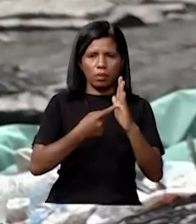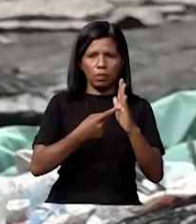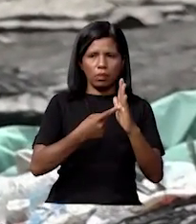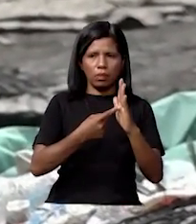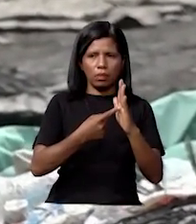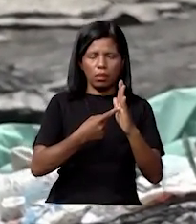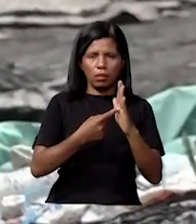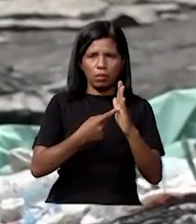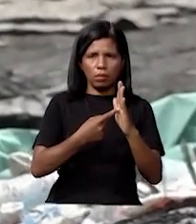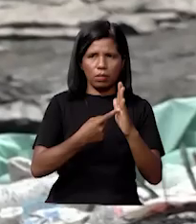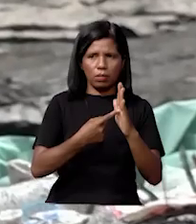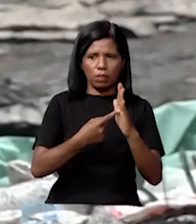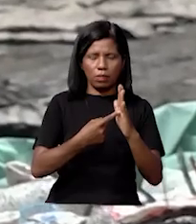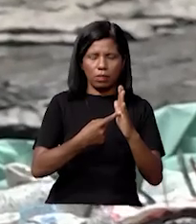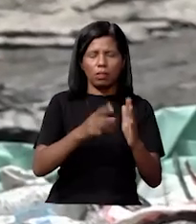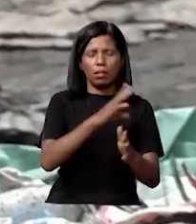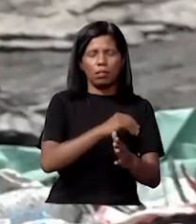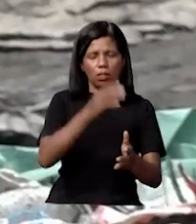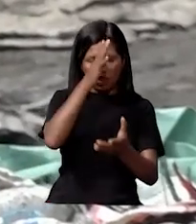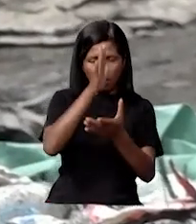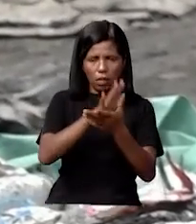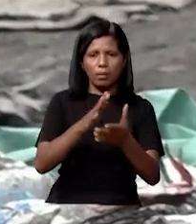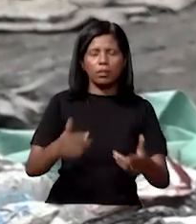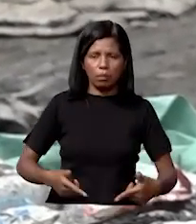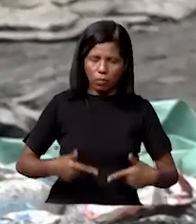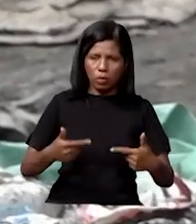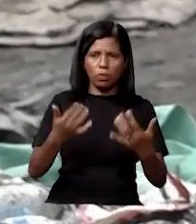Hahu kira siya katos moris ne to agora.